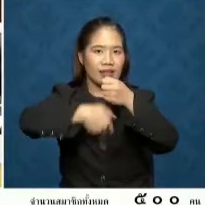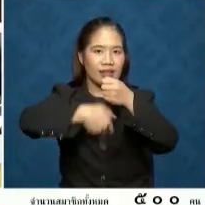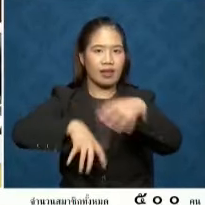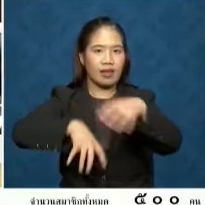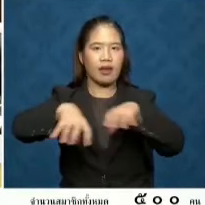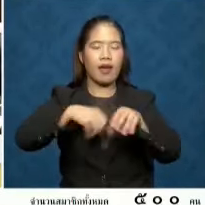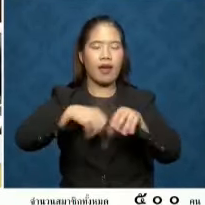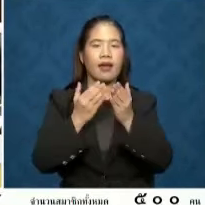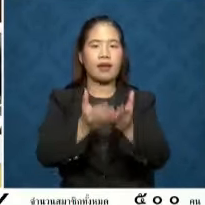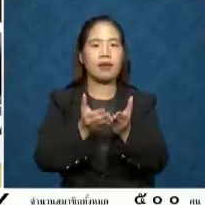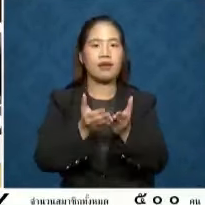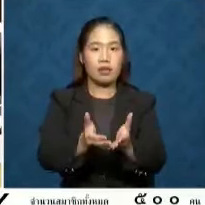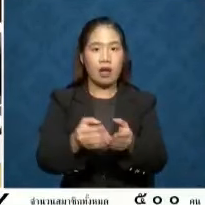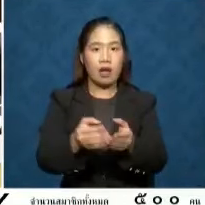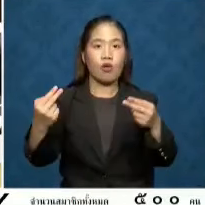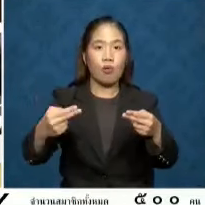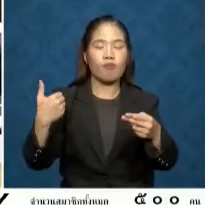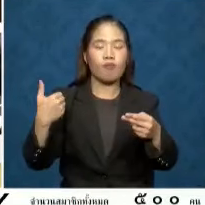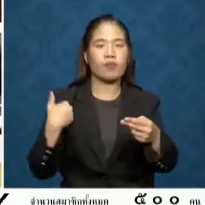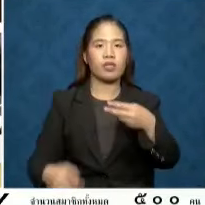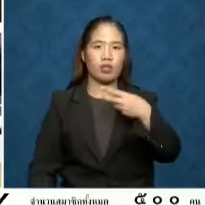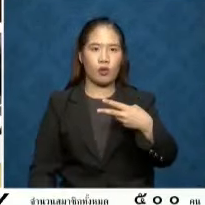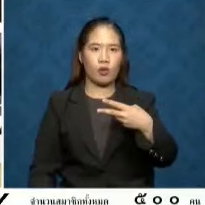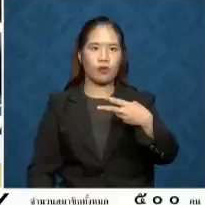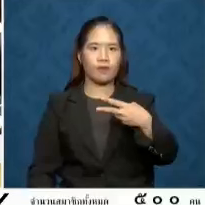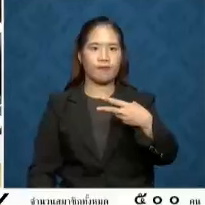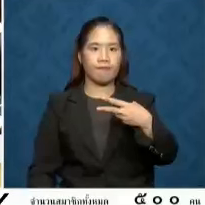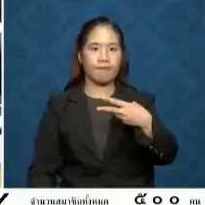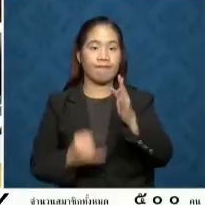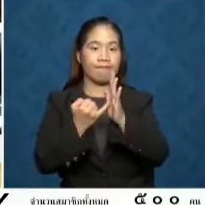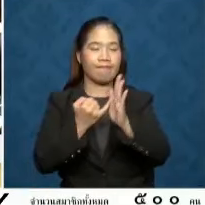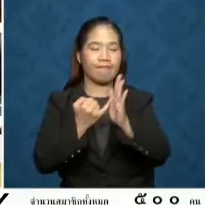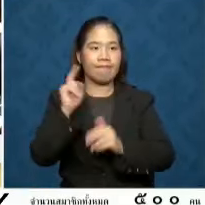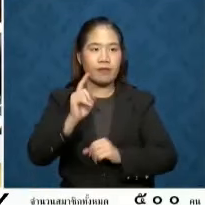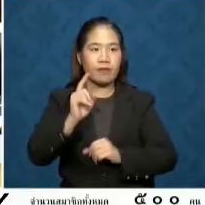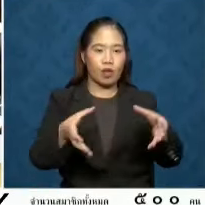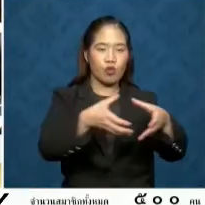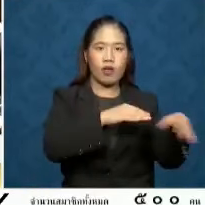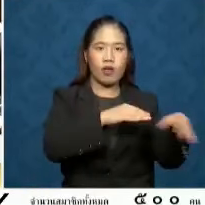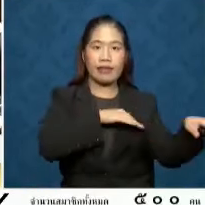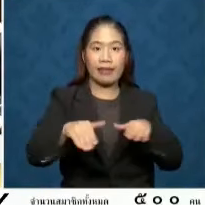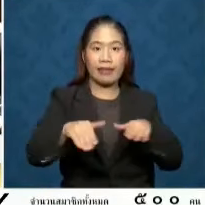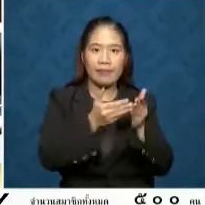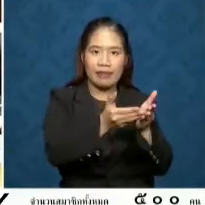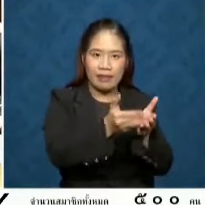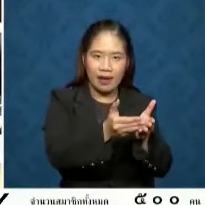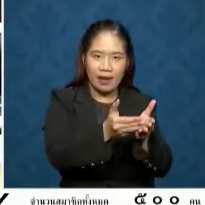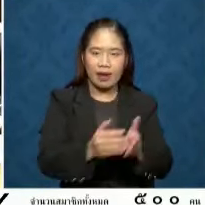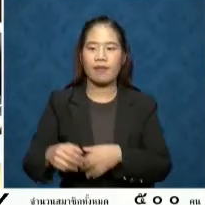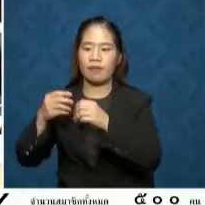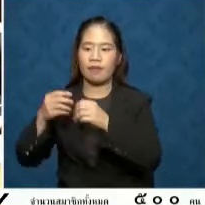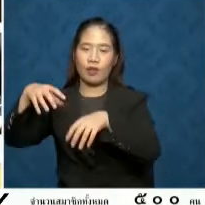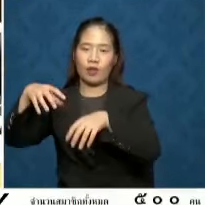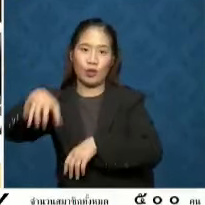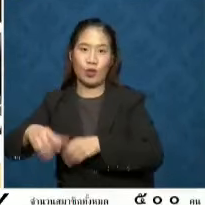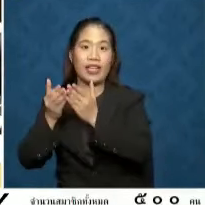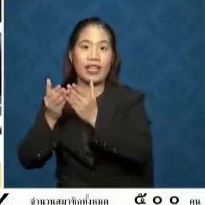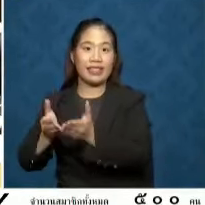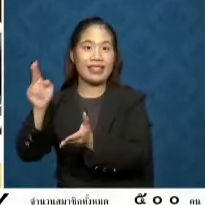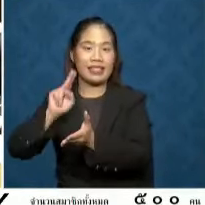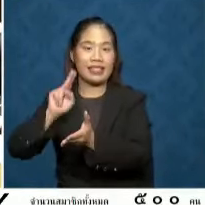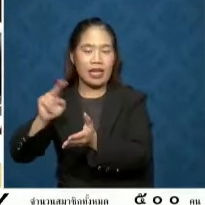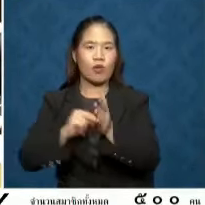กองทัพเรือเนี่ยแบ่งออกเป็น2ส่วนใหญ่ๆง่ายๆมีแค่หน่วยเตรียมเรือกับหน่วยใช้เรือหน่วยเตรียมเรือก็เตรียมเรือให้พร้อม